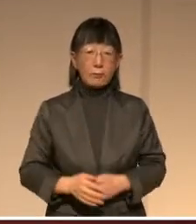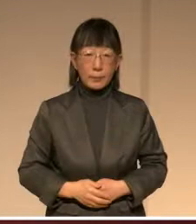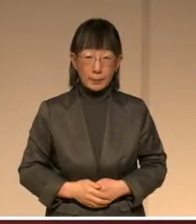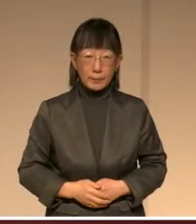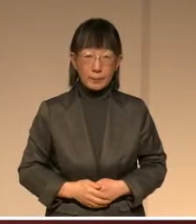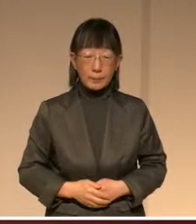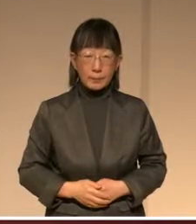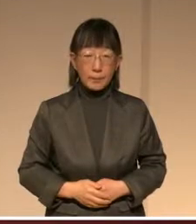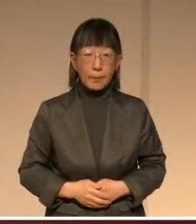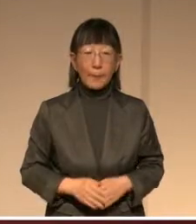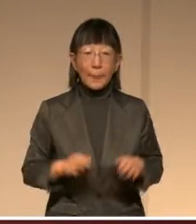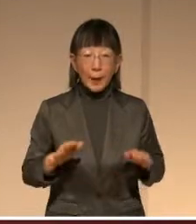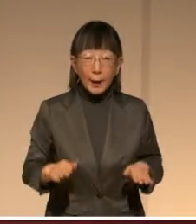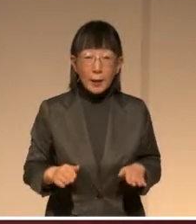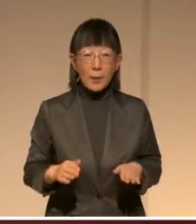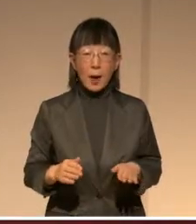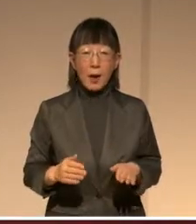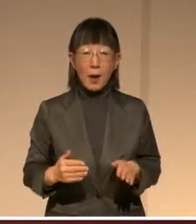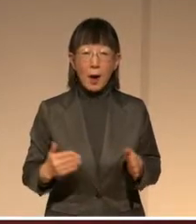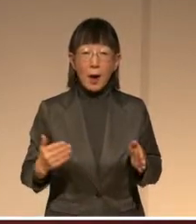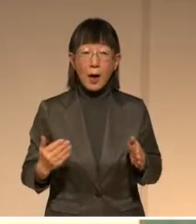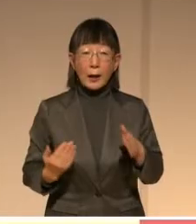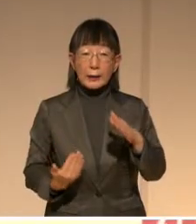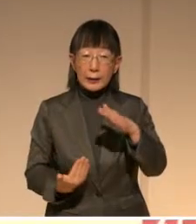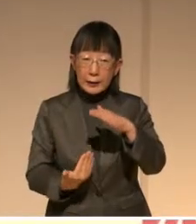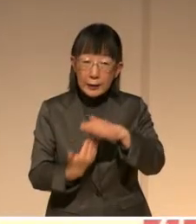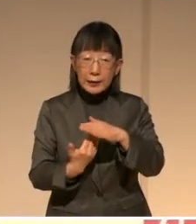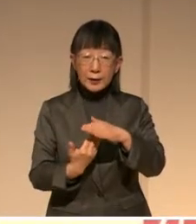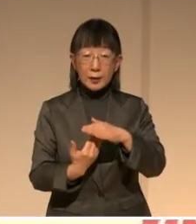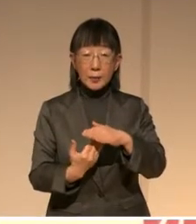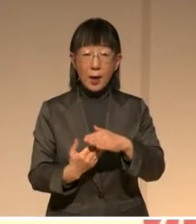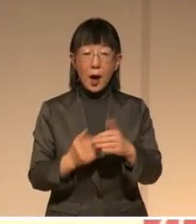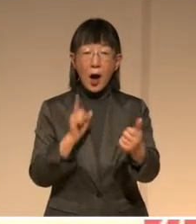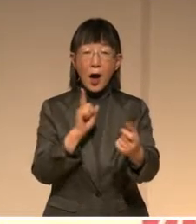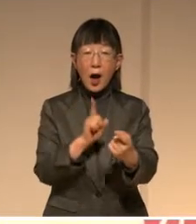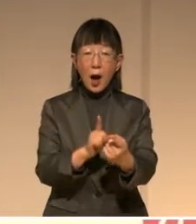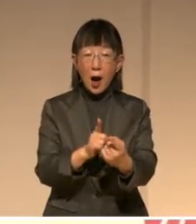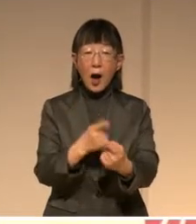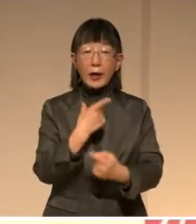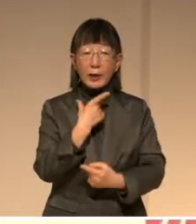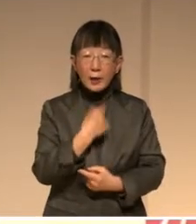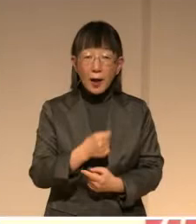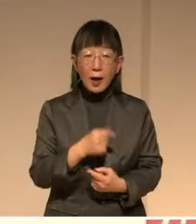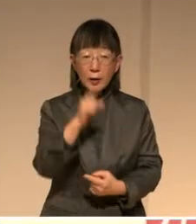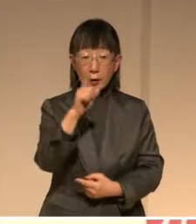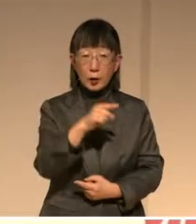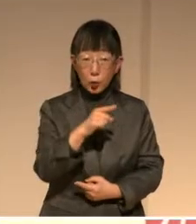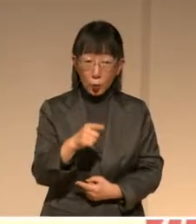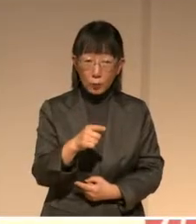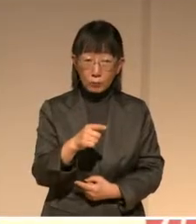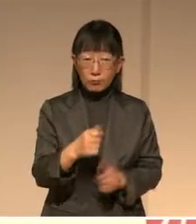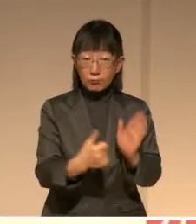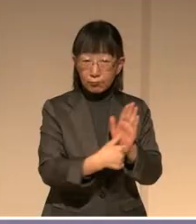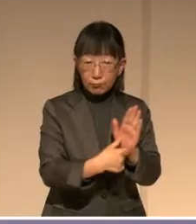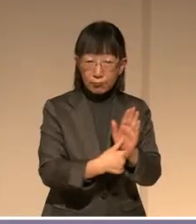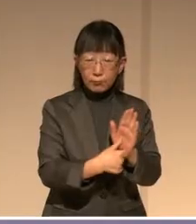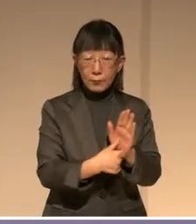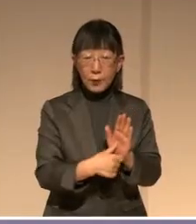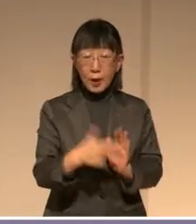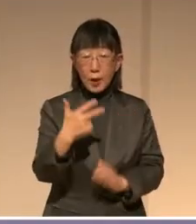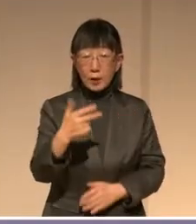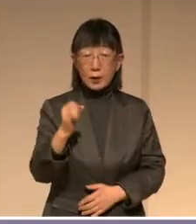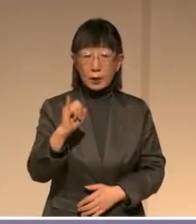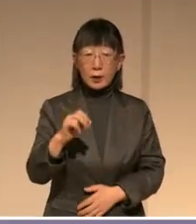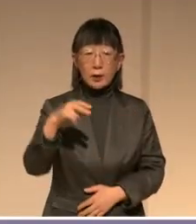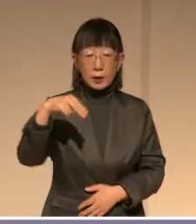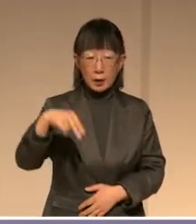好きな音楽歌手のところには椎名林檎さんのお名前もありを付けると思うんです切ってですねあのよう